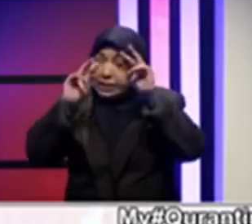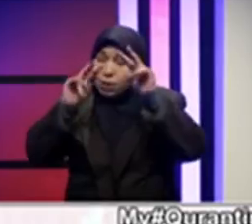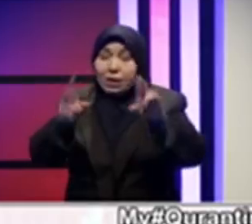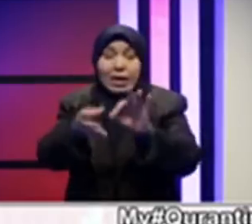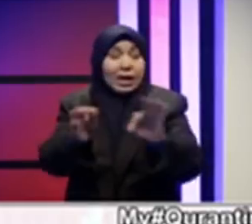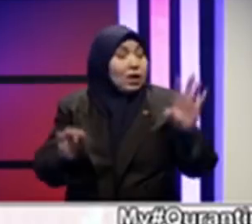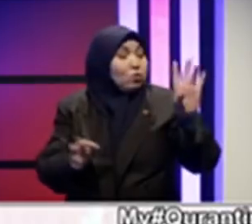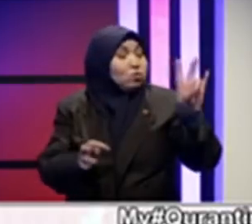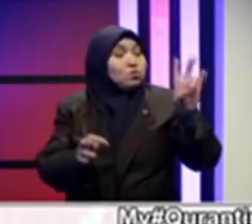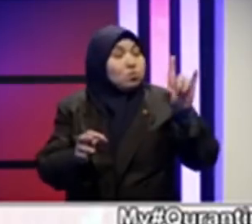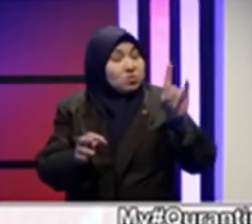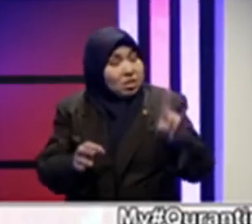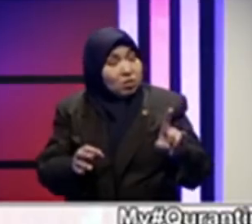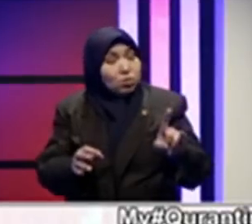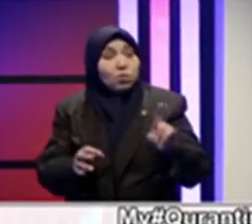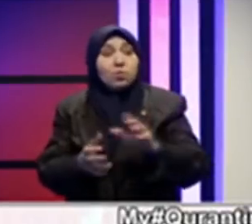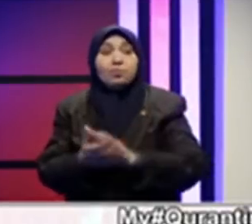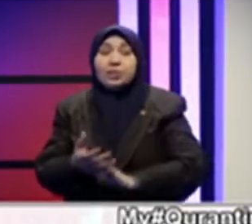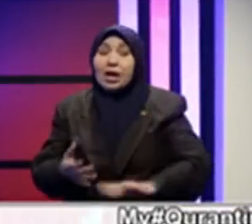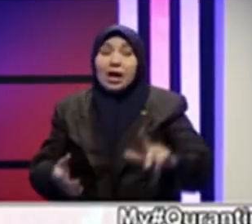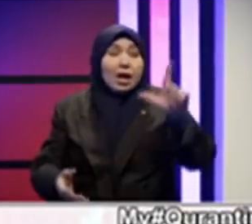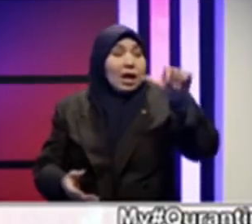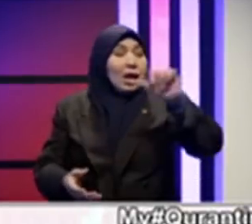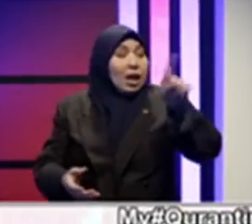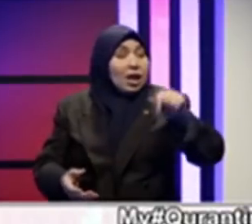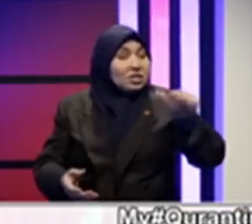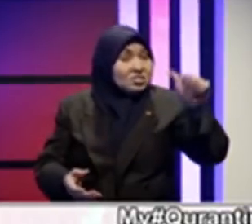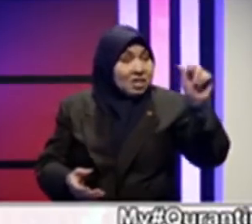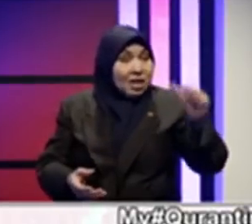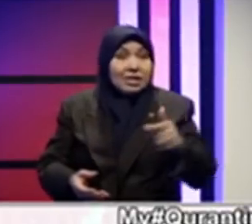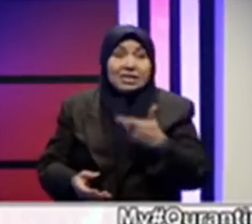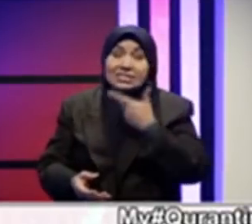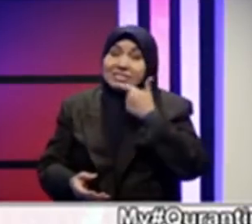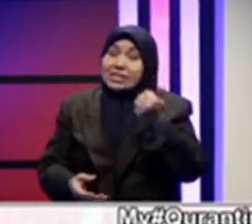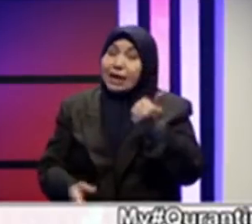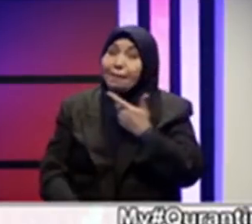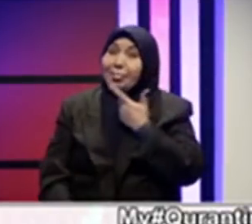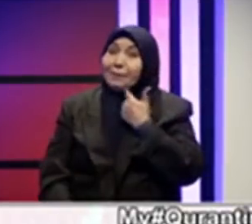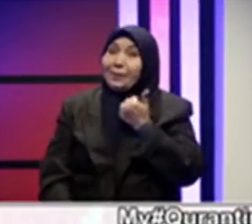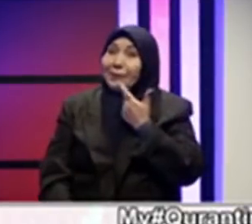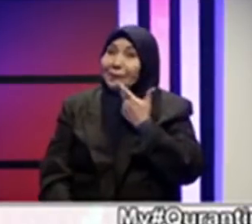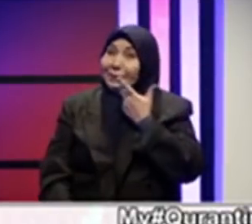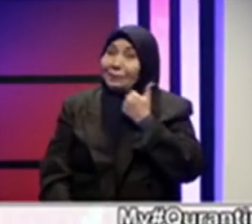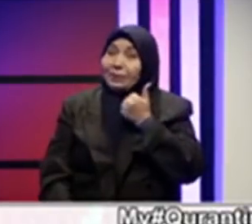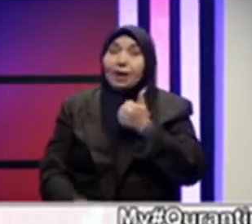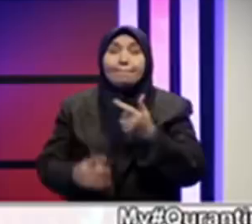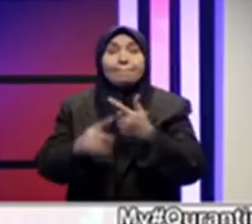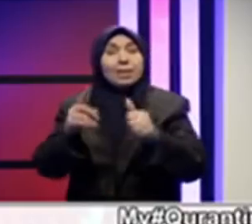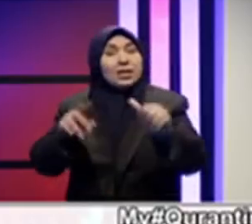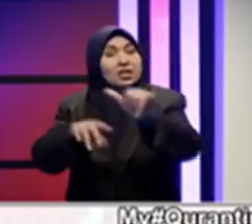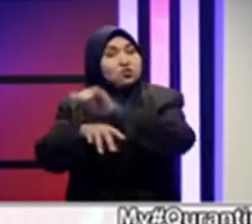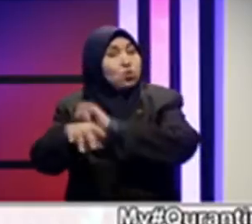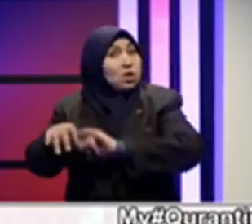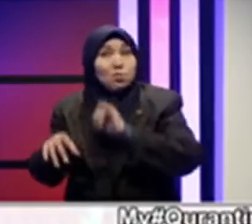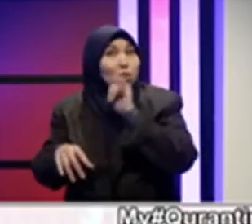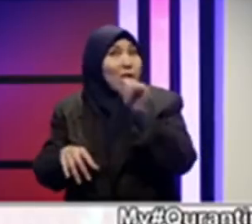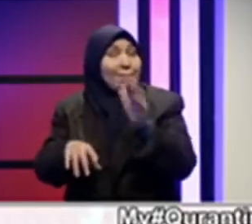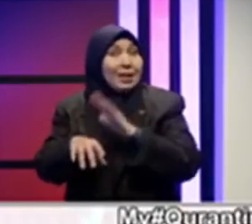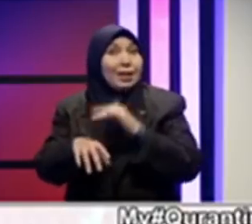nanti. Biasanya ladza ini dikaitkan dengan sedap pada lidah Ustaz ya. Tapi di syurga nanti bukan di lidah,